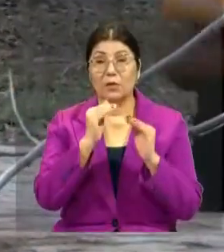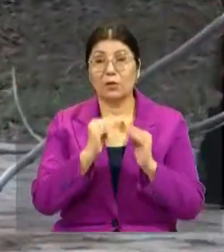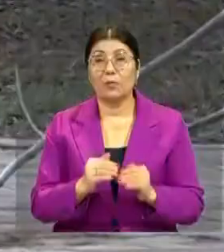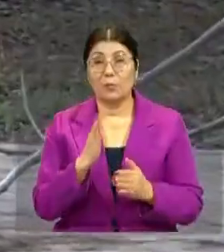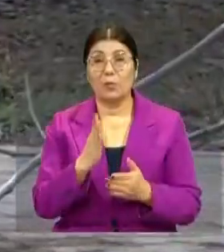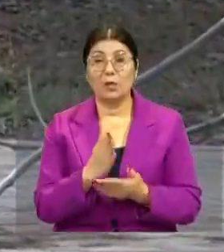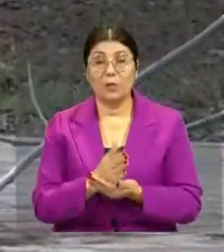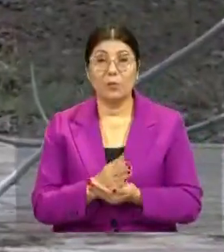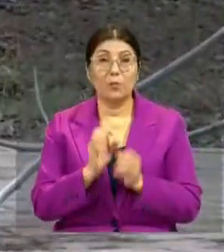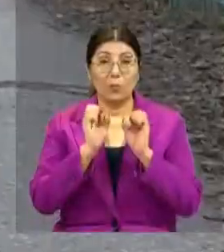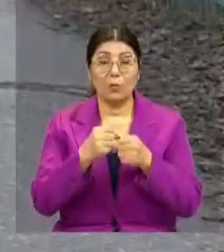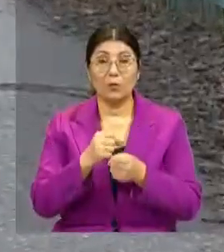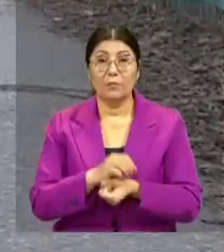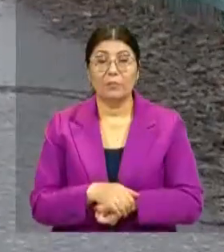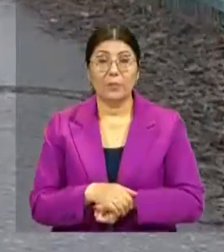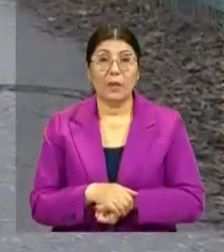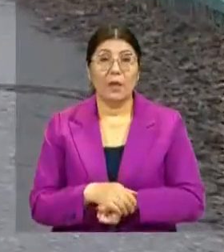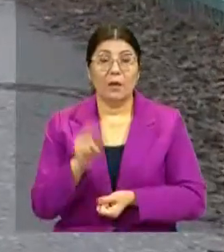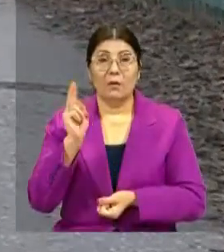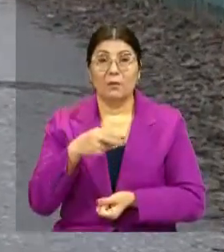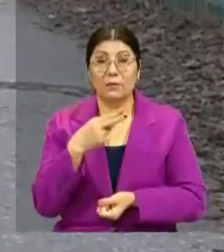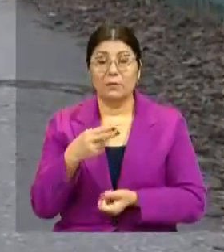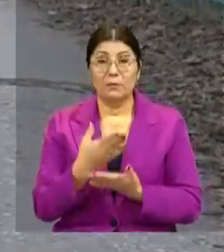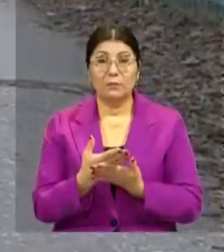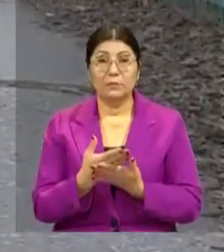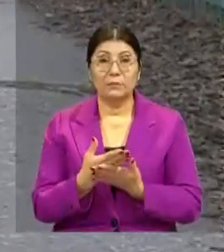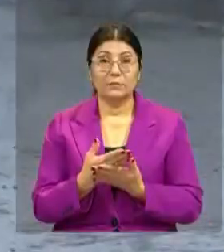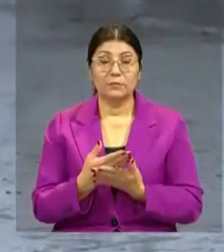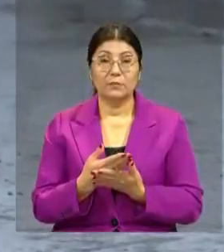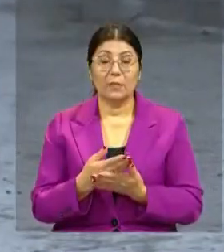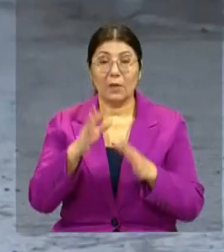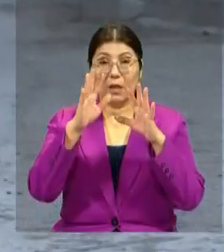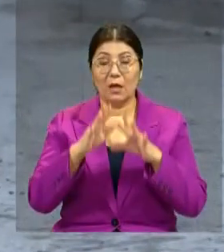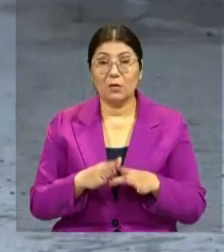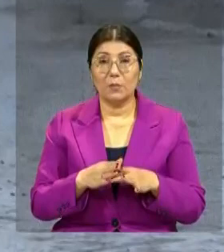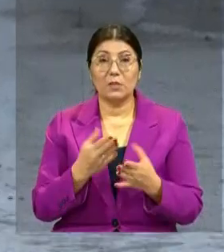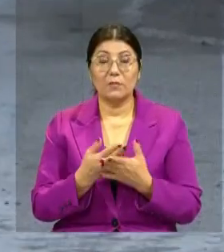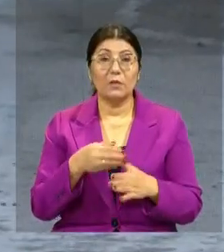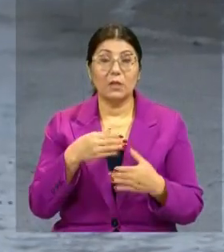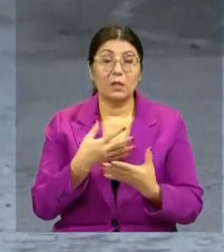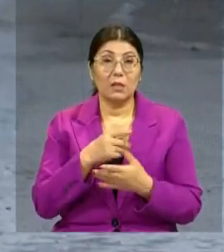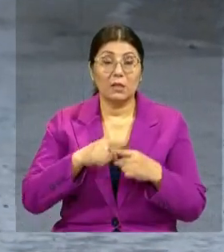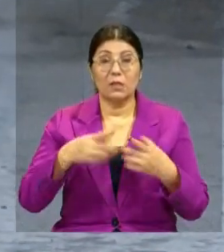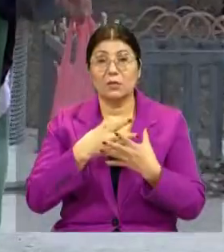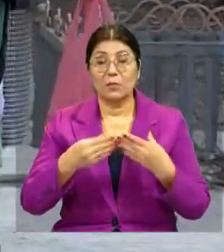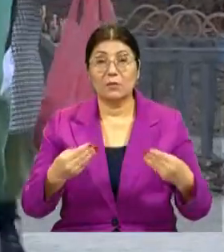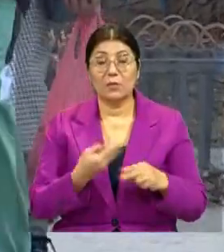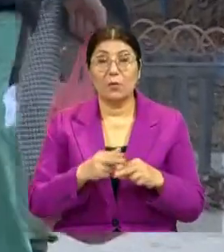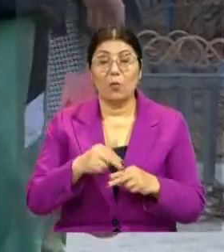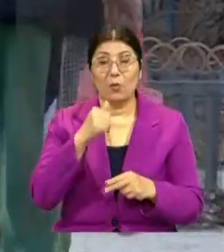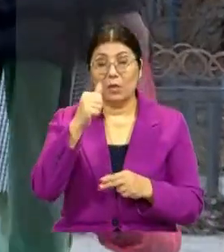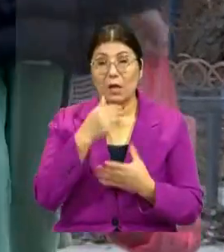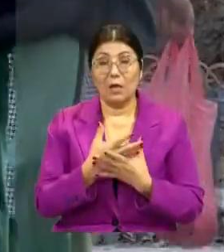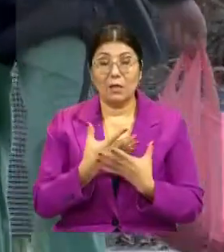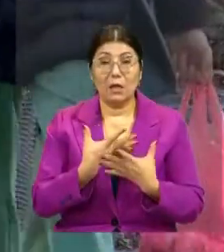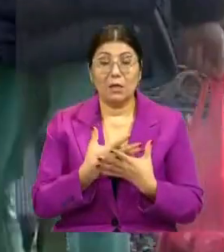деп болжат синоптиктер. Ал желтоқсан айындағы болжам бойынша қар жауса да бірден жоғалады. Осы айда жаңбыр түріндегі жауын